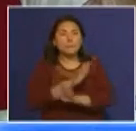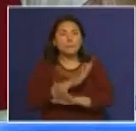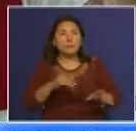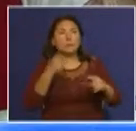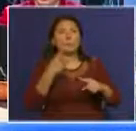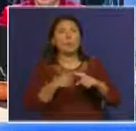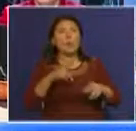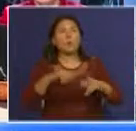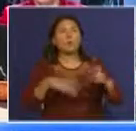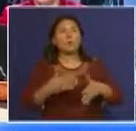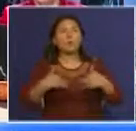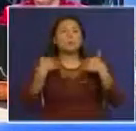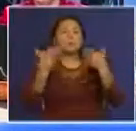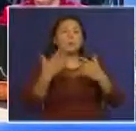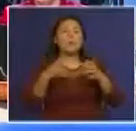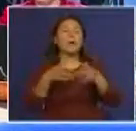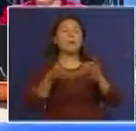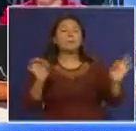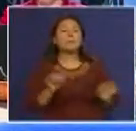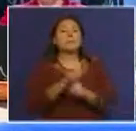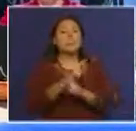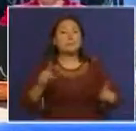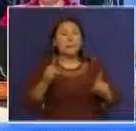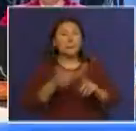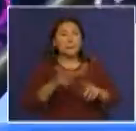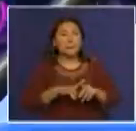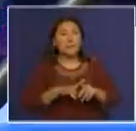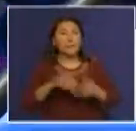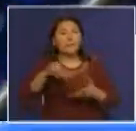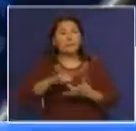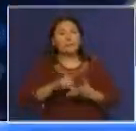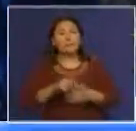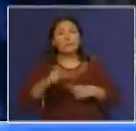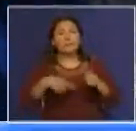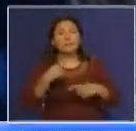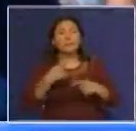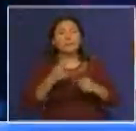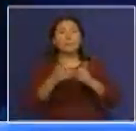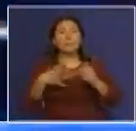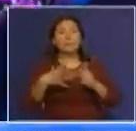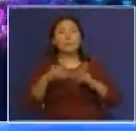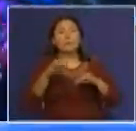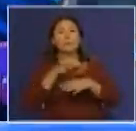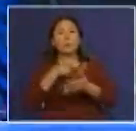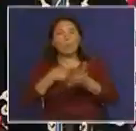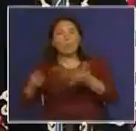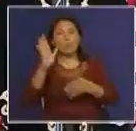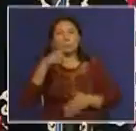көрермендердің көңілін көтерді. Бұдан әрі ансамбль репертуарын жаңартуды көздейді, себебі келесі жылы ұжым 15 жылдығын тойлайды.